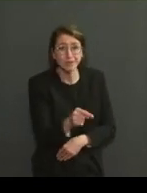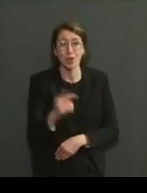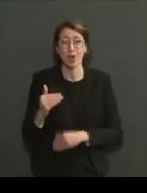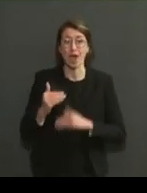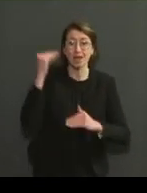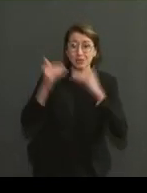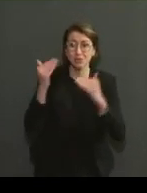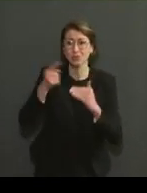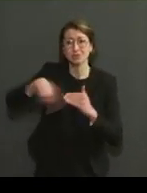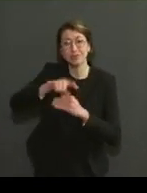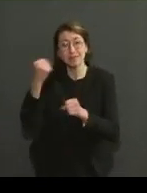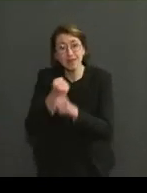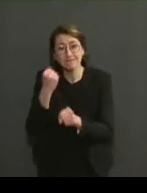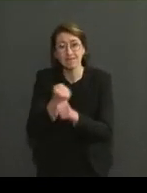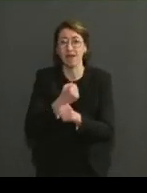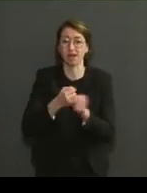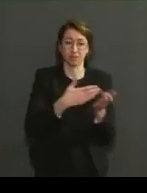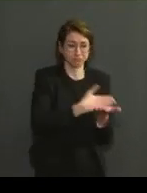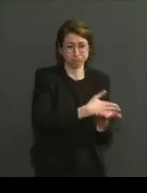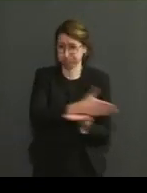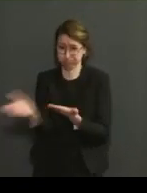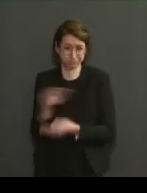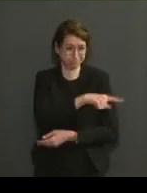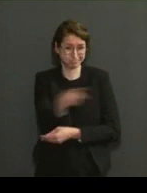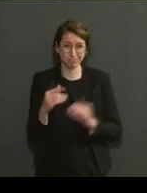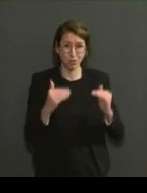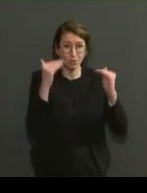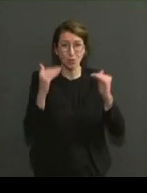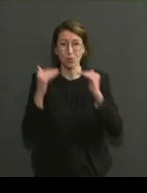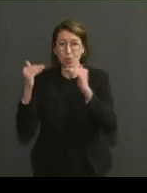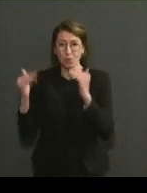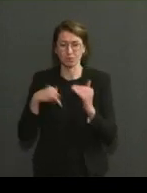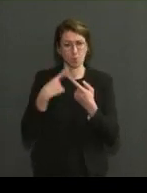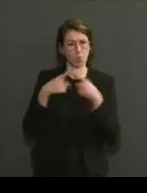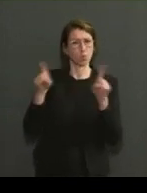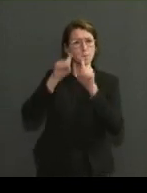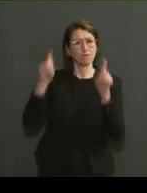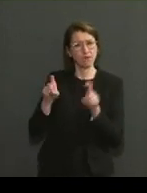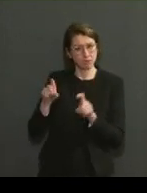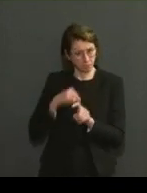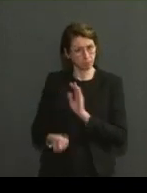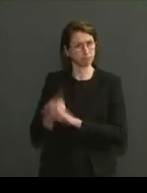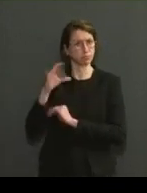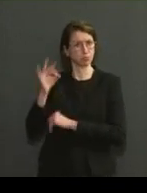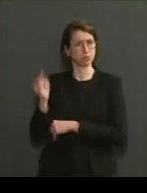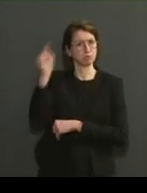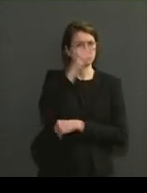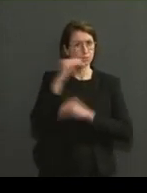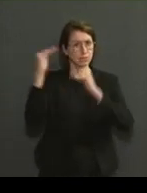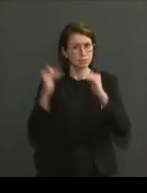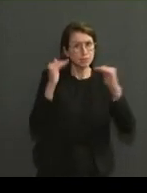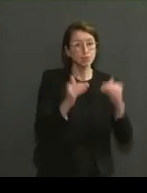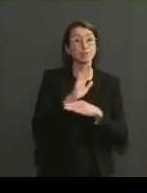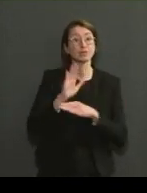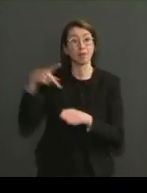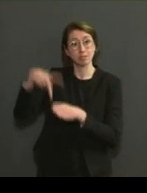travailler. D'autres provinces, par contre, et on le voit ici, ont encore une nette diminution, comme le Namurois ou la province de Liège